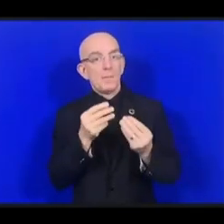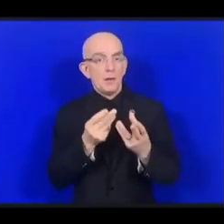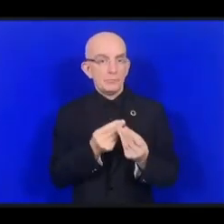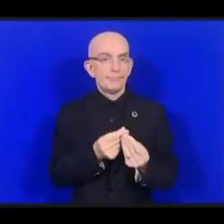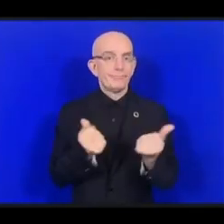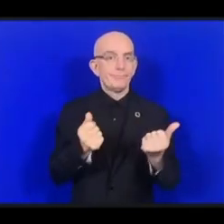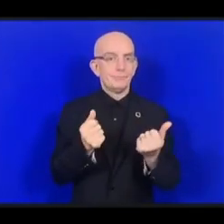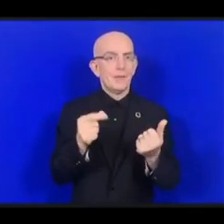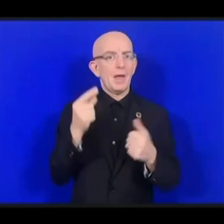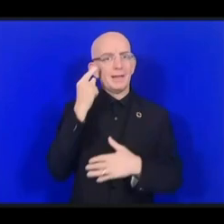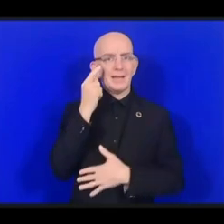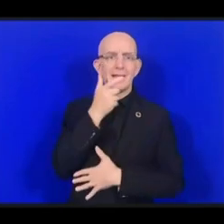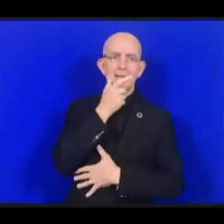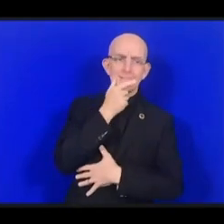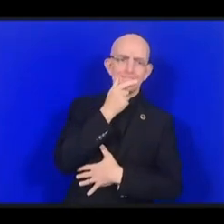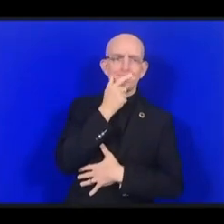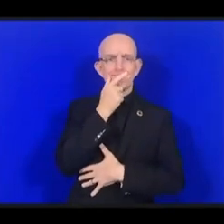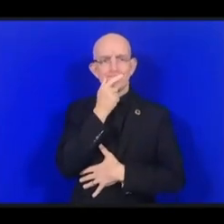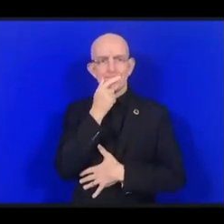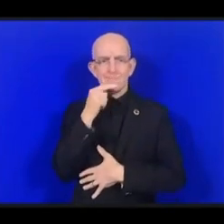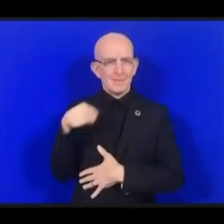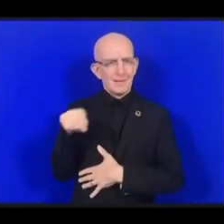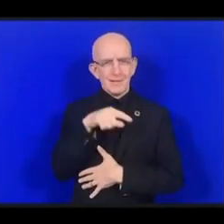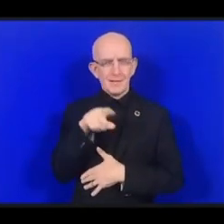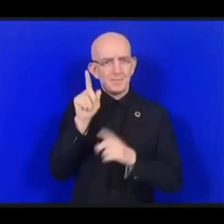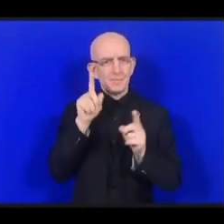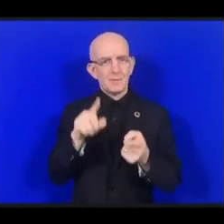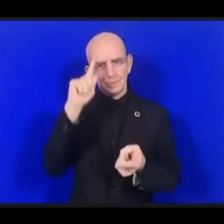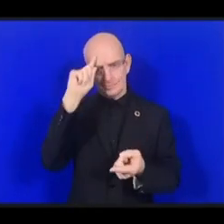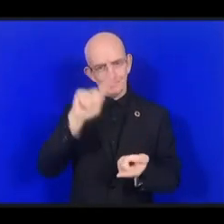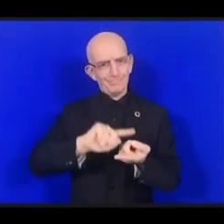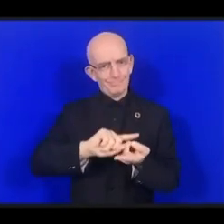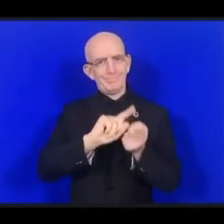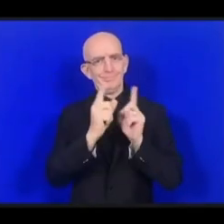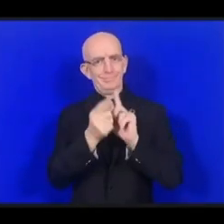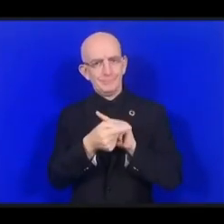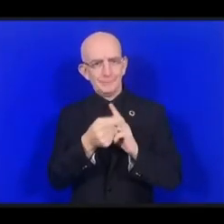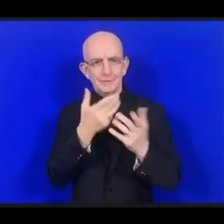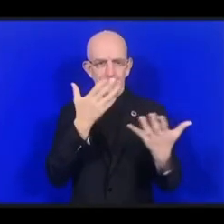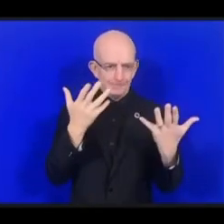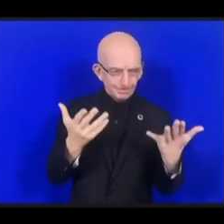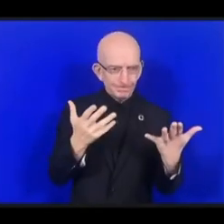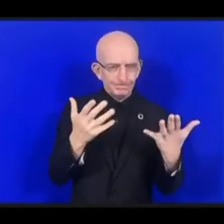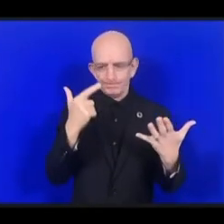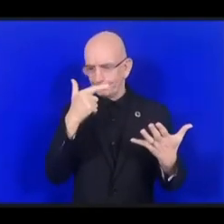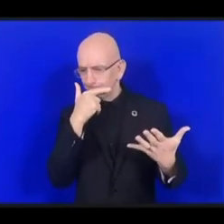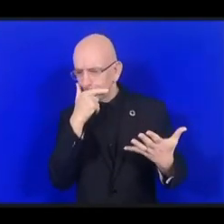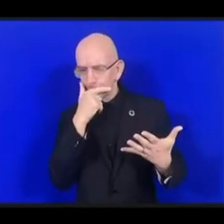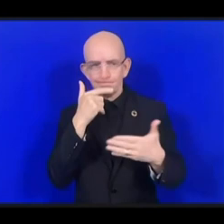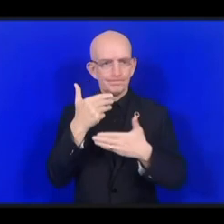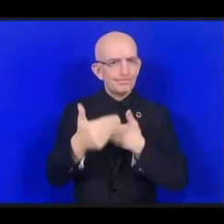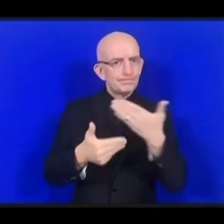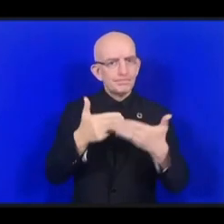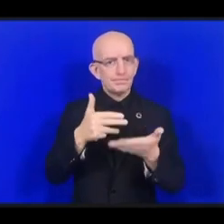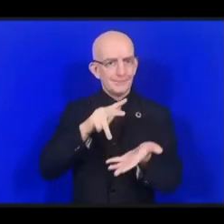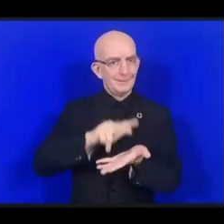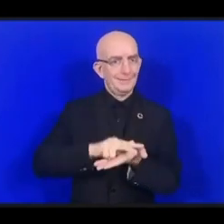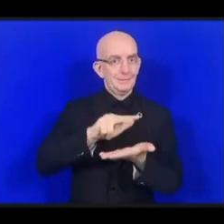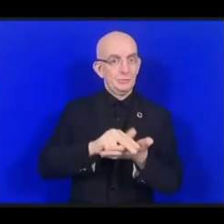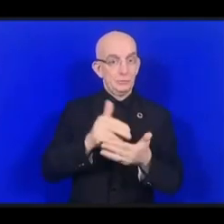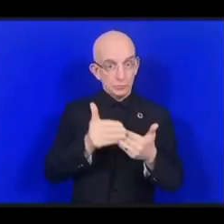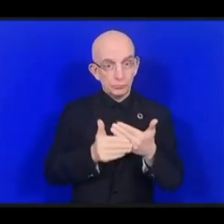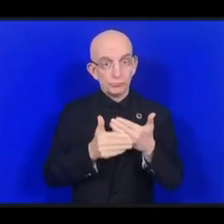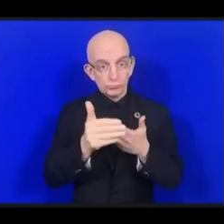策は生まれないという風に思っていますそれも申し上げたいと思いますそして最後にですけどもグローバルユスのコミュニティの皆